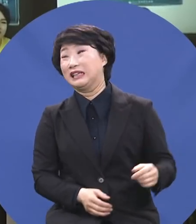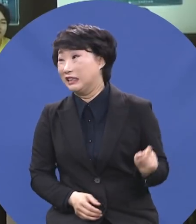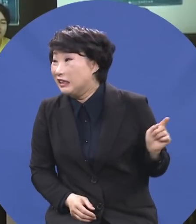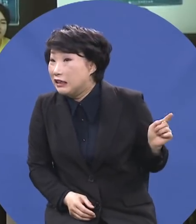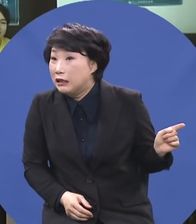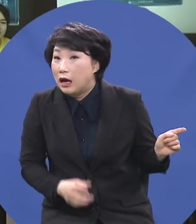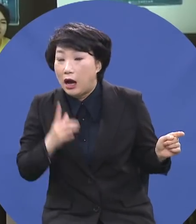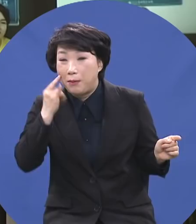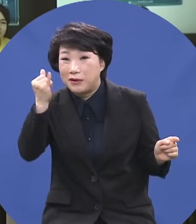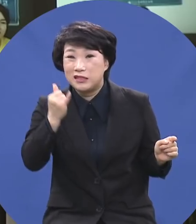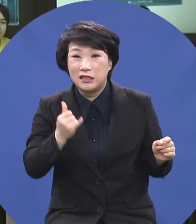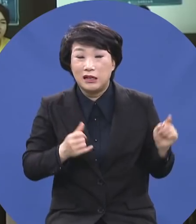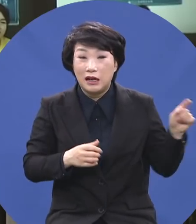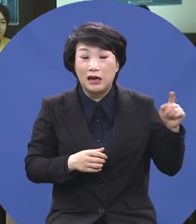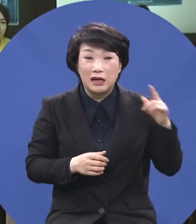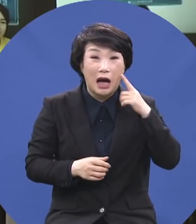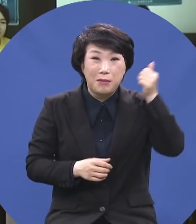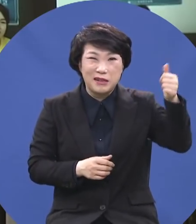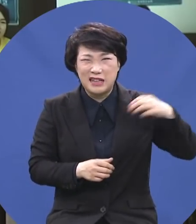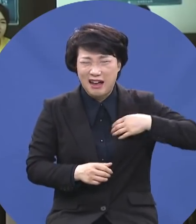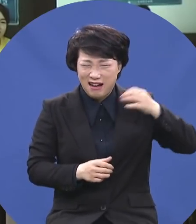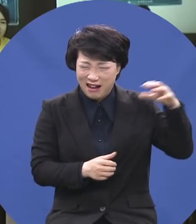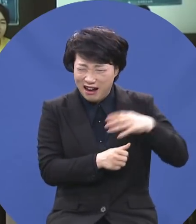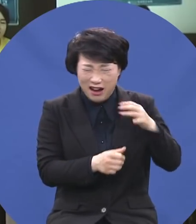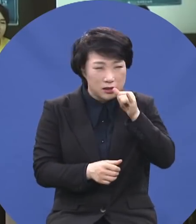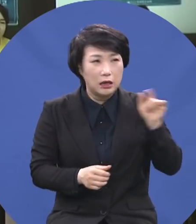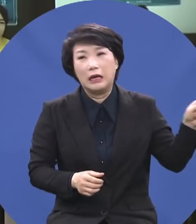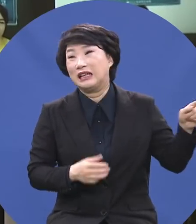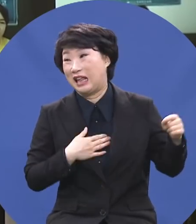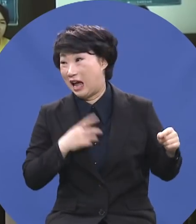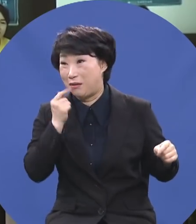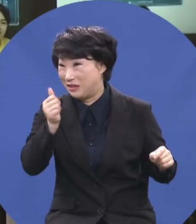아버지가 너무 힘들게 하는 게 우리 아버지 아닌 것 같아.